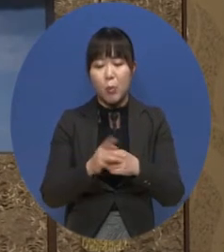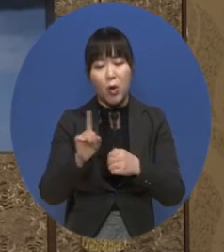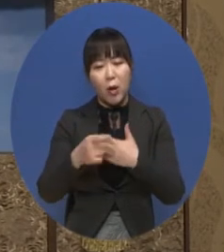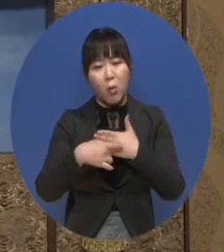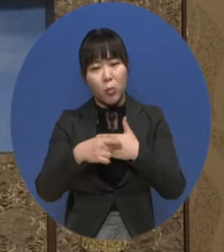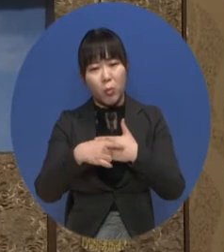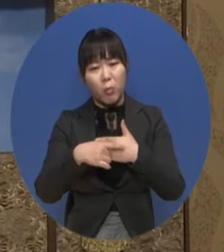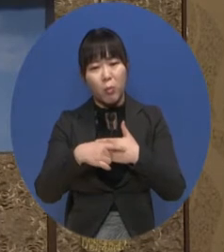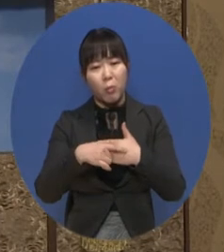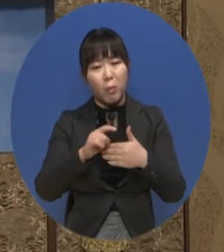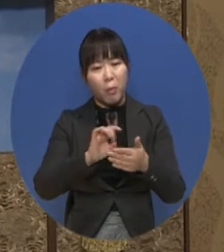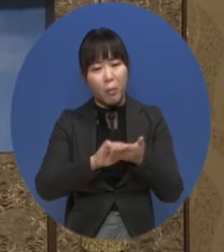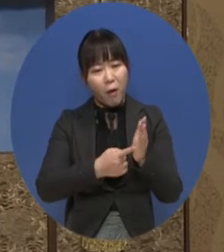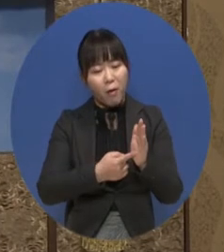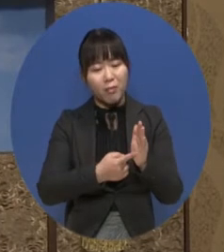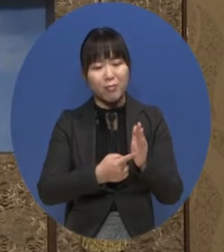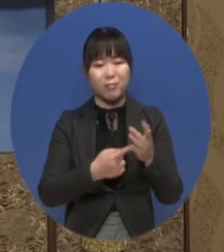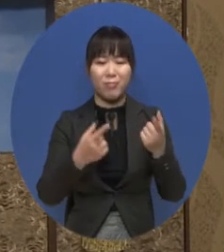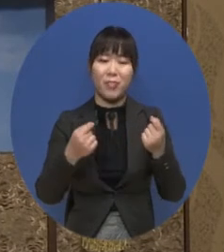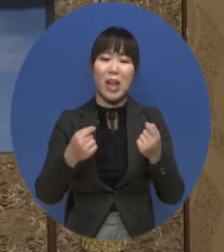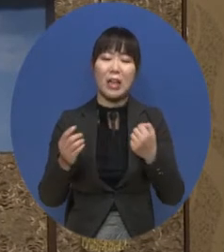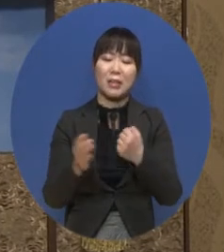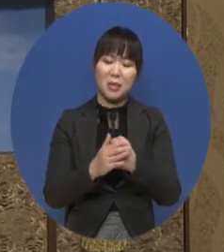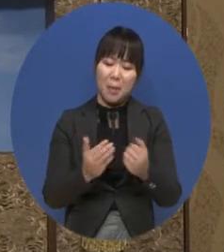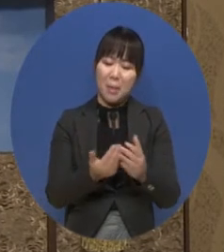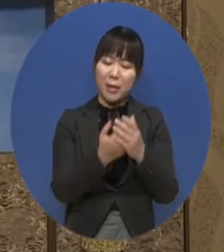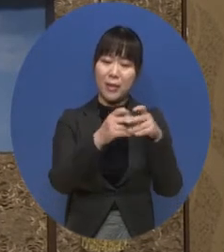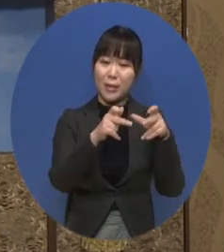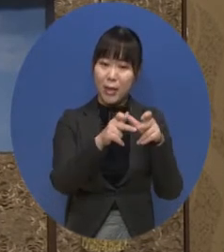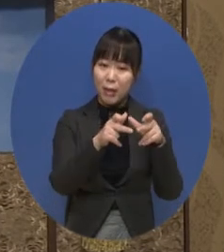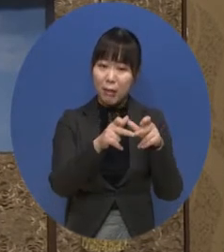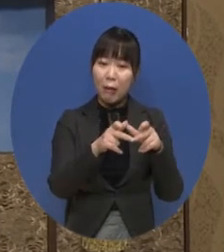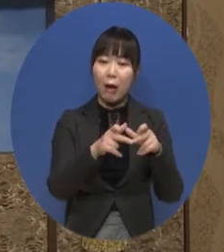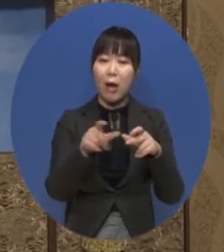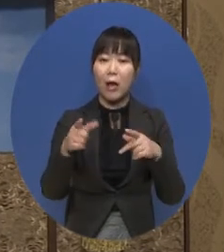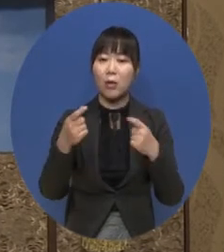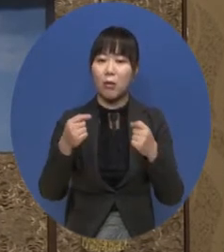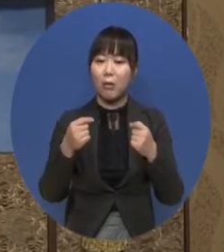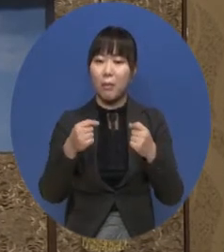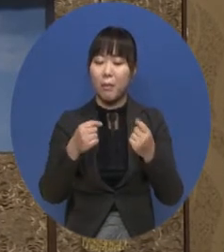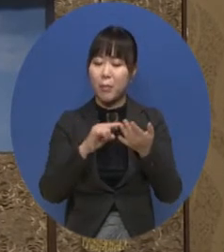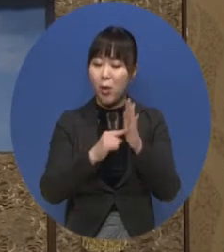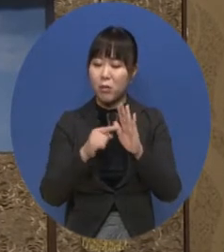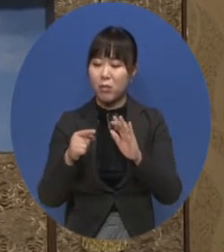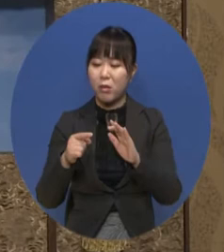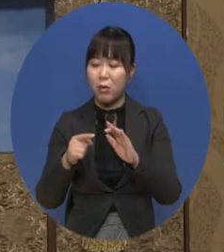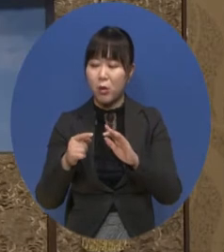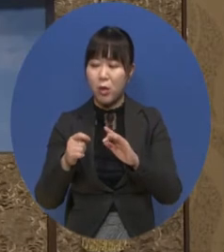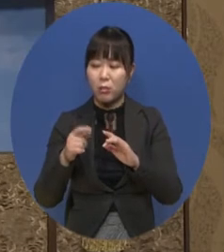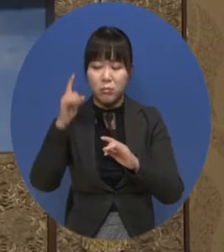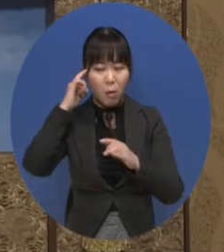이런 것들이 많죠. 너무 많은 거예요. 네. 그래서 아 발달장애인이 이런 표현을 이렇게도 이해할 수 있구나.